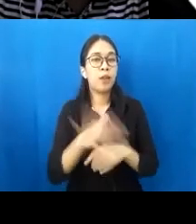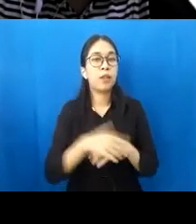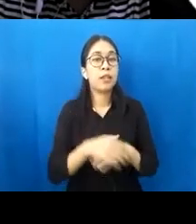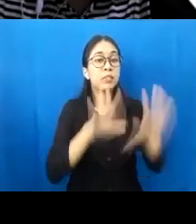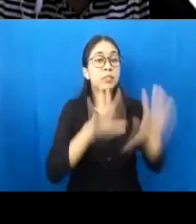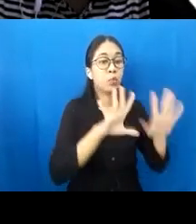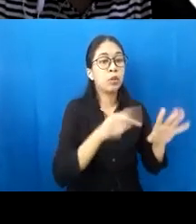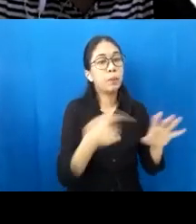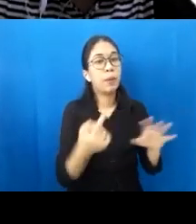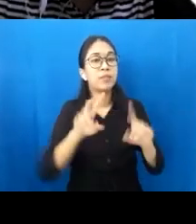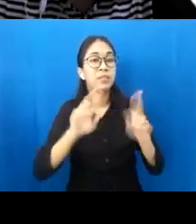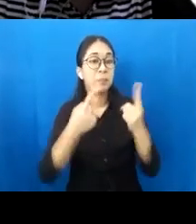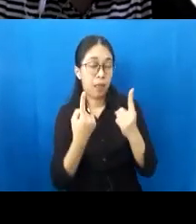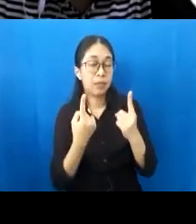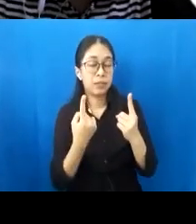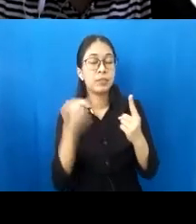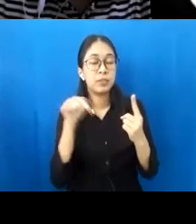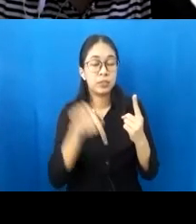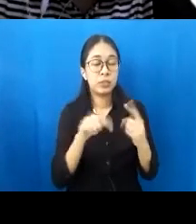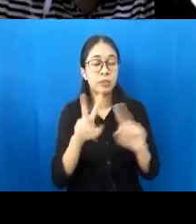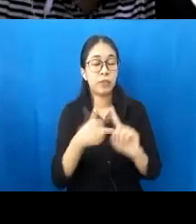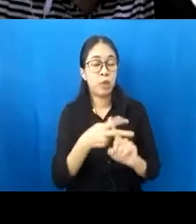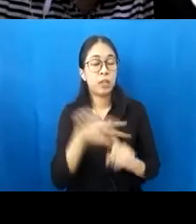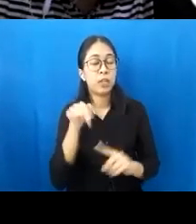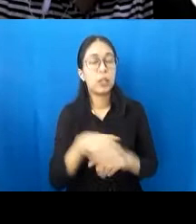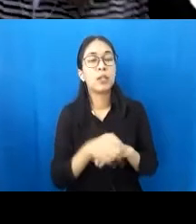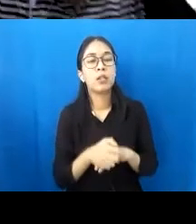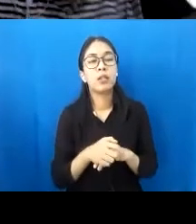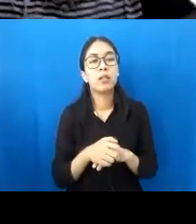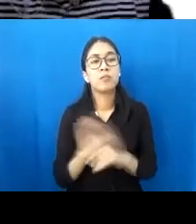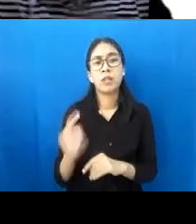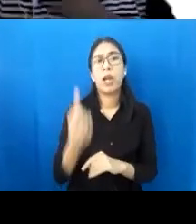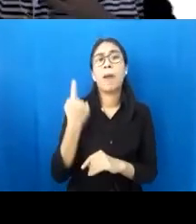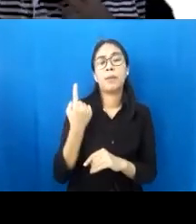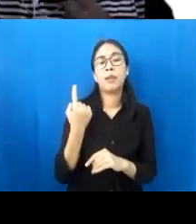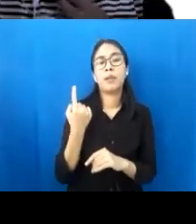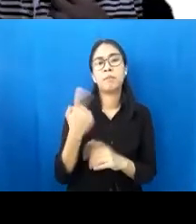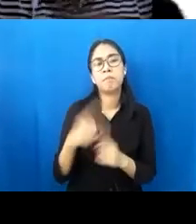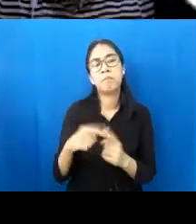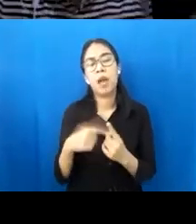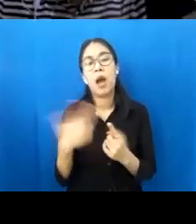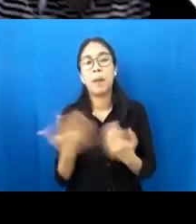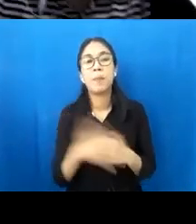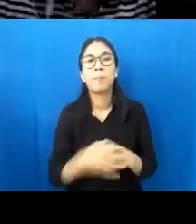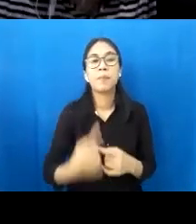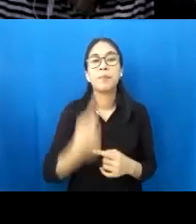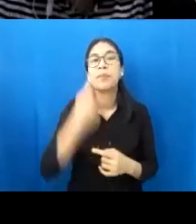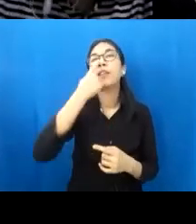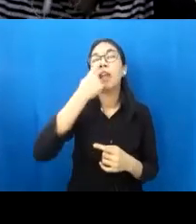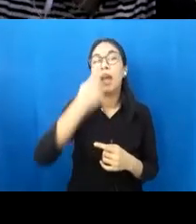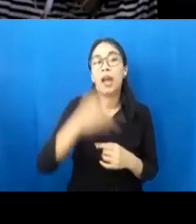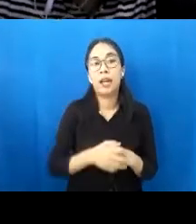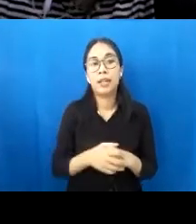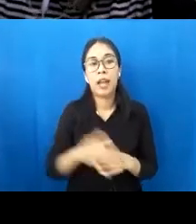tanggal 11, kami pertama-tama dilakukan pemeriksaan rapid antigen ya, seperti yang telah dijelaskan oleh